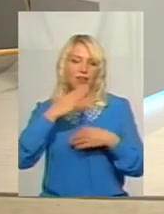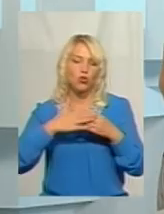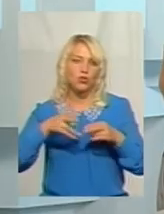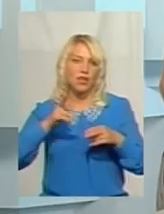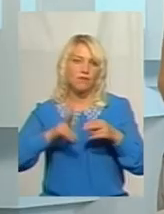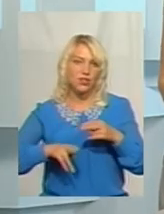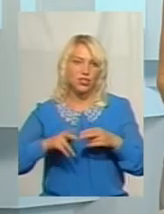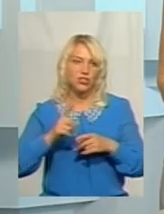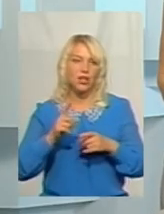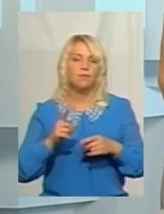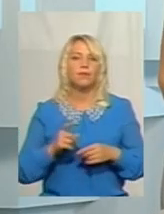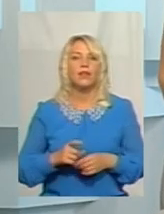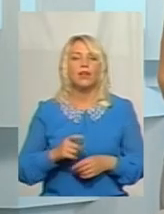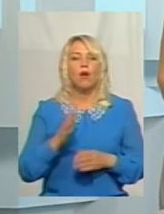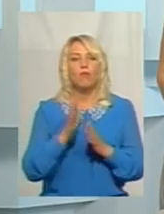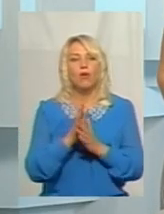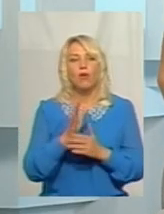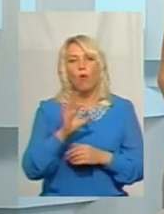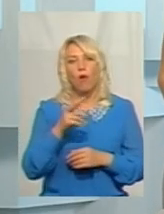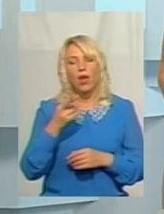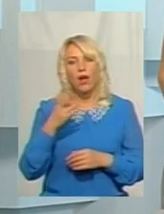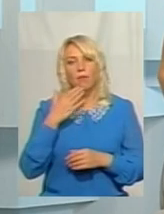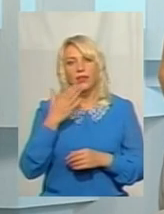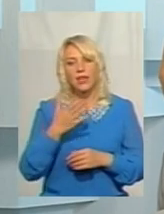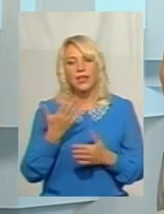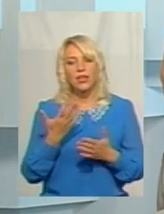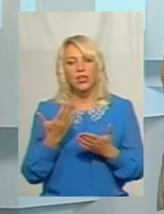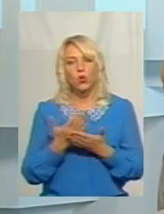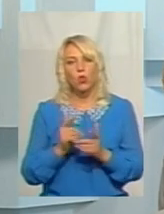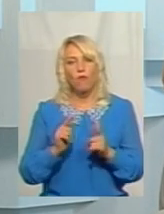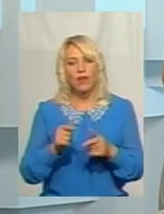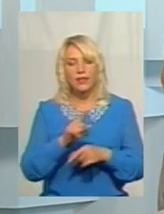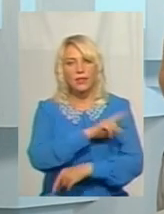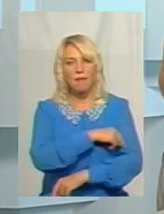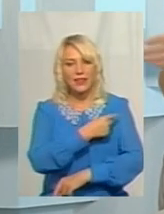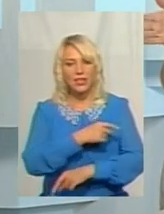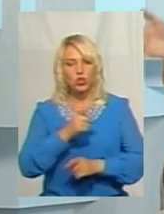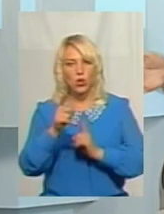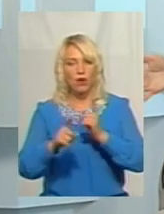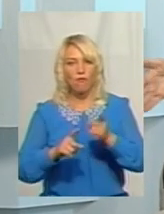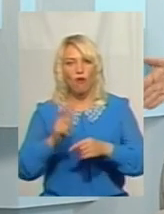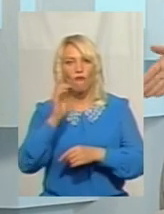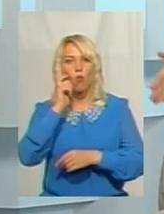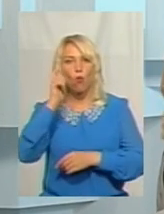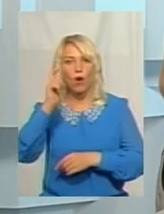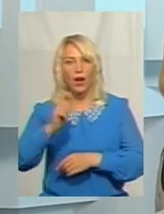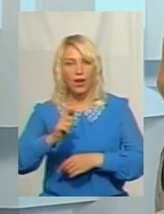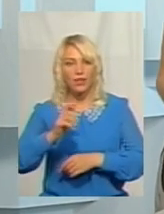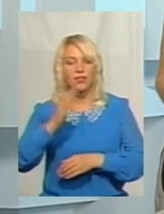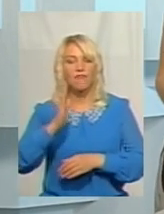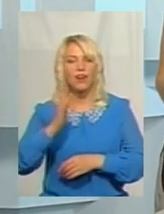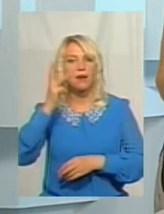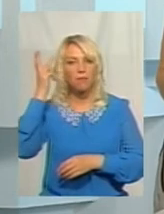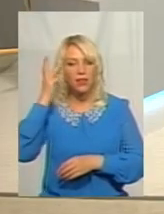коротеньке питання і лаконічна відповідь. Прошу, пані Ольга, запитую, до яких нововведень медичної реформи в Україні, але ми конкретизуємо в Хмельницькому, на